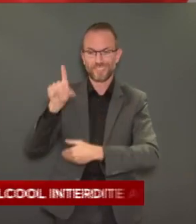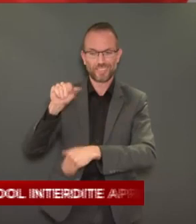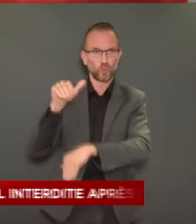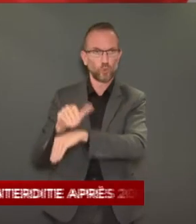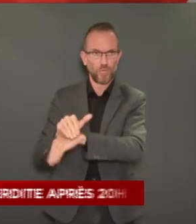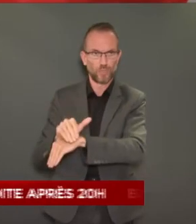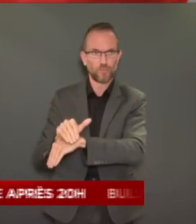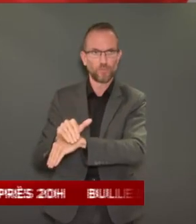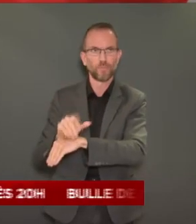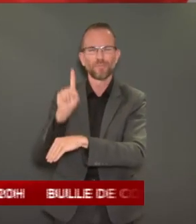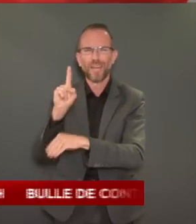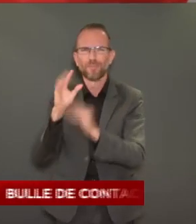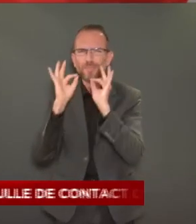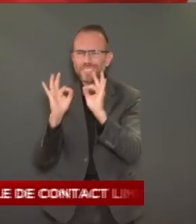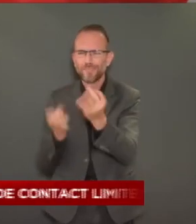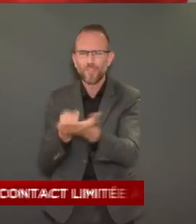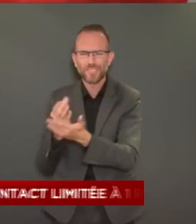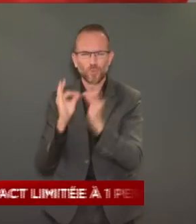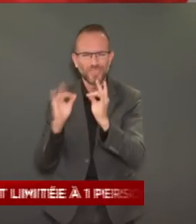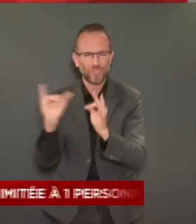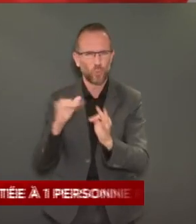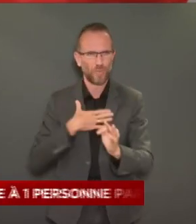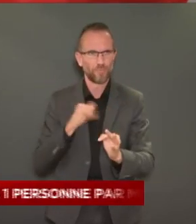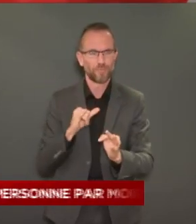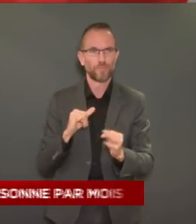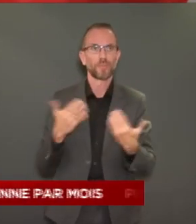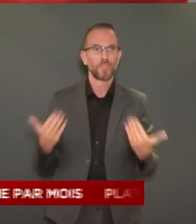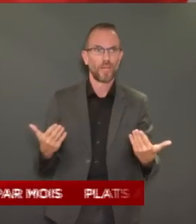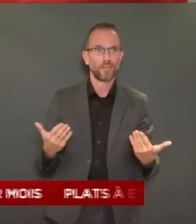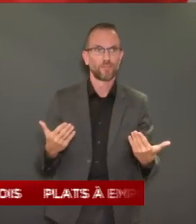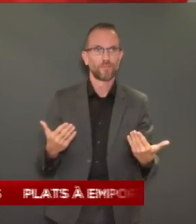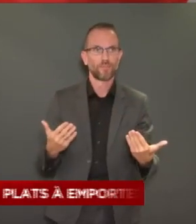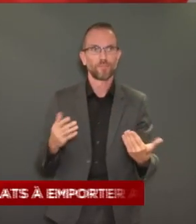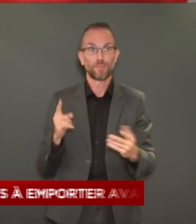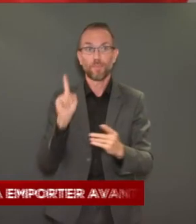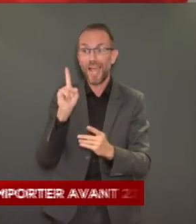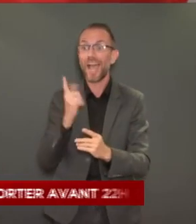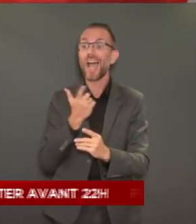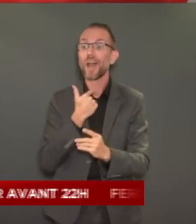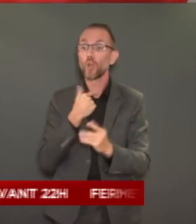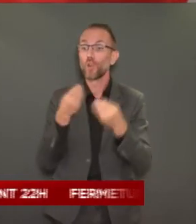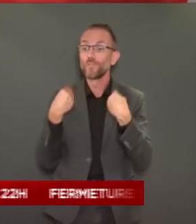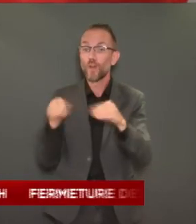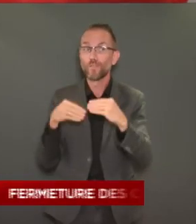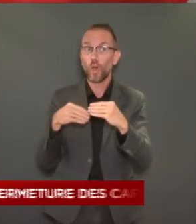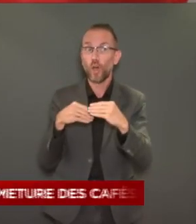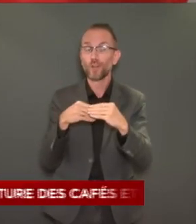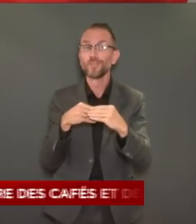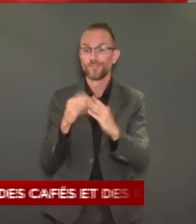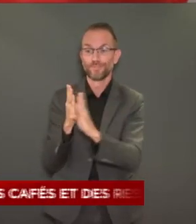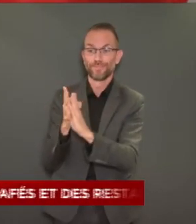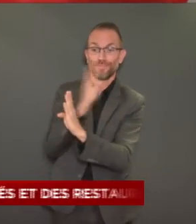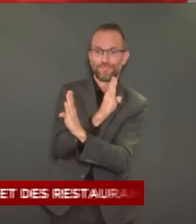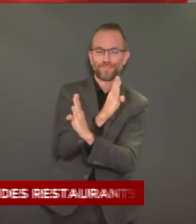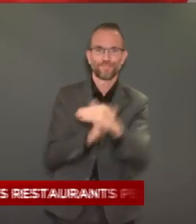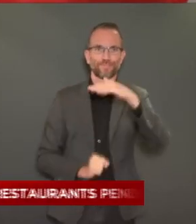plus précis, et on sait pourquoi, la vente de boissons alcoolisées est interdite à